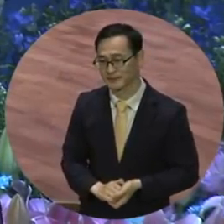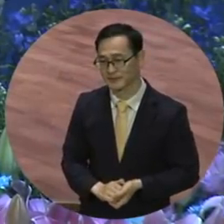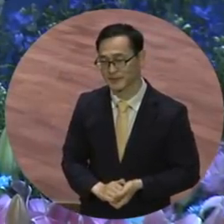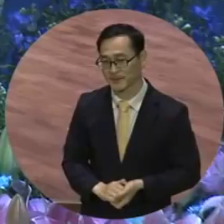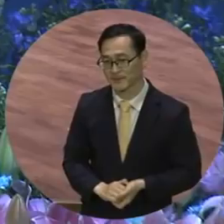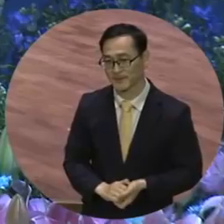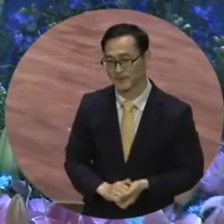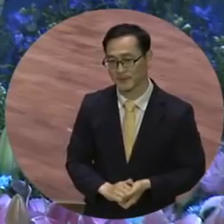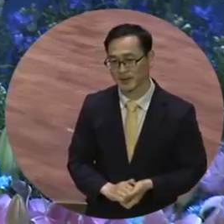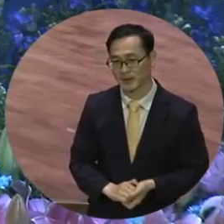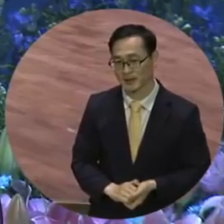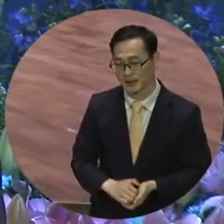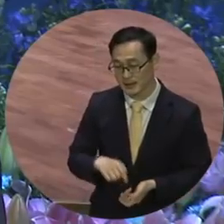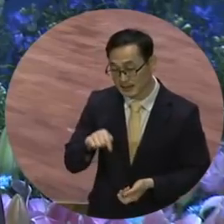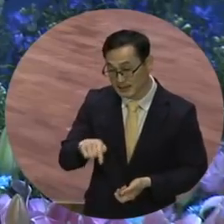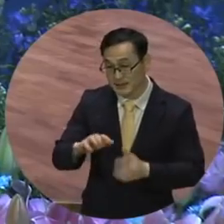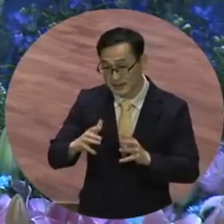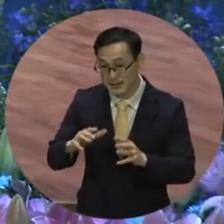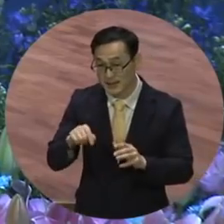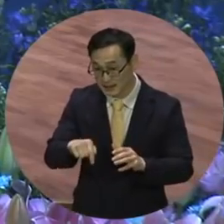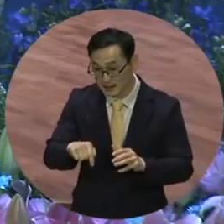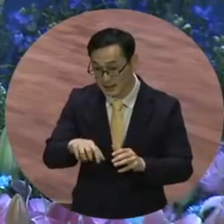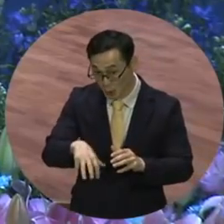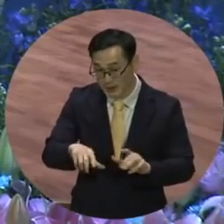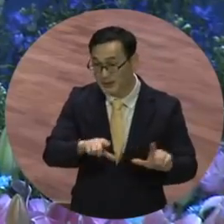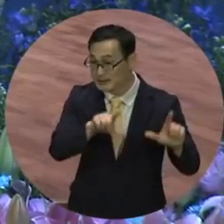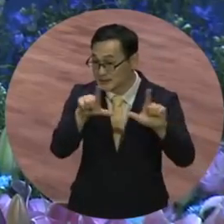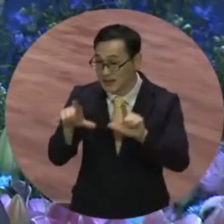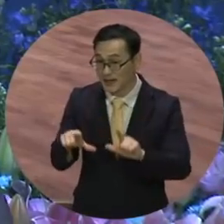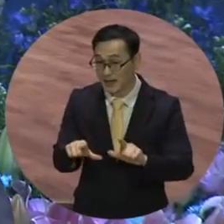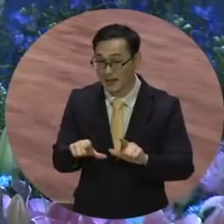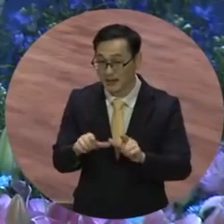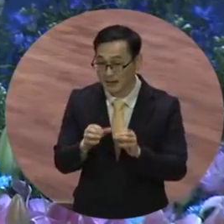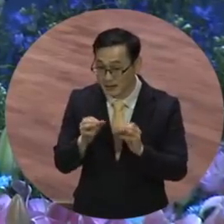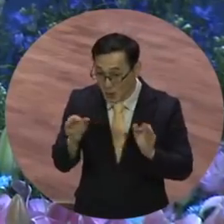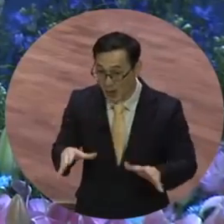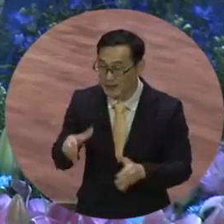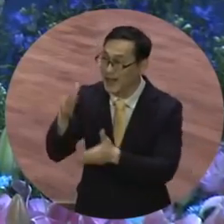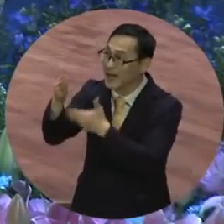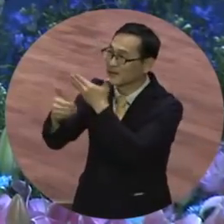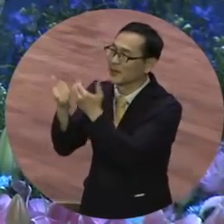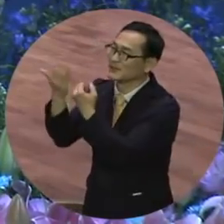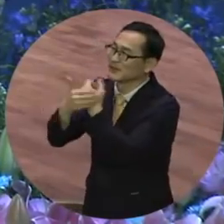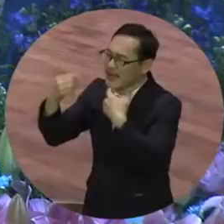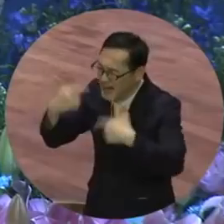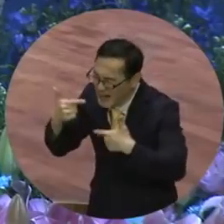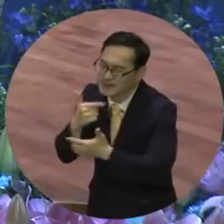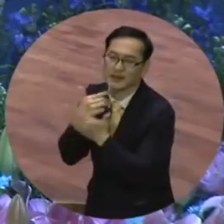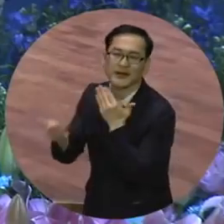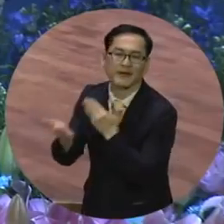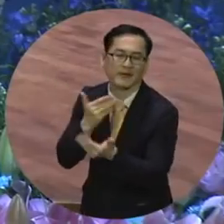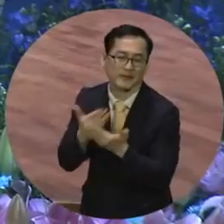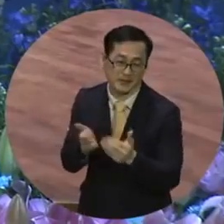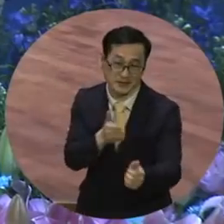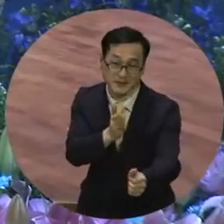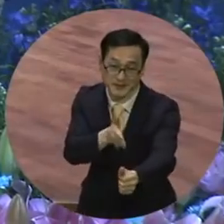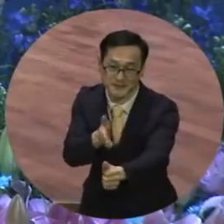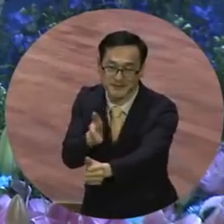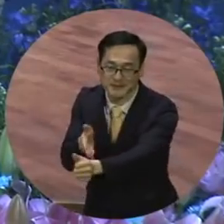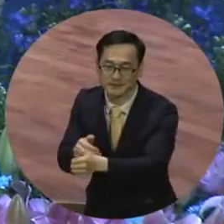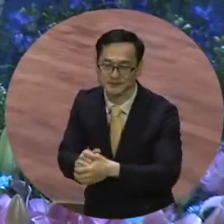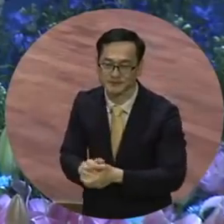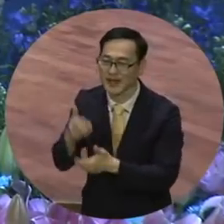땅에 살면서 참으로 하나님의 은혜를 늘 이렇게 체험해 오시기 바랍니다. 하나님의